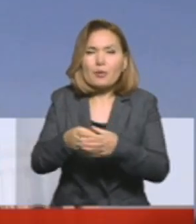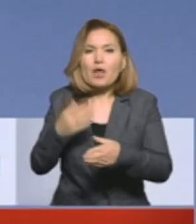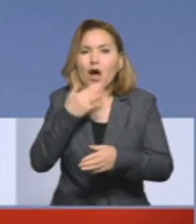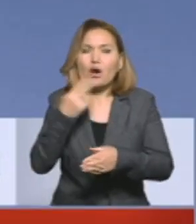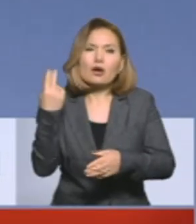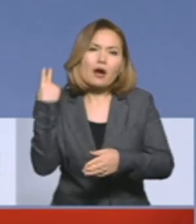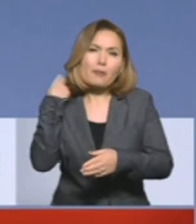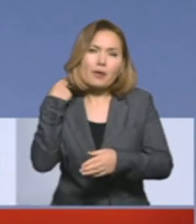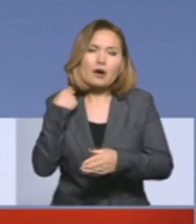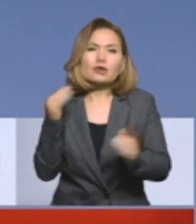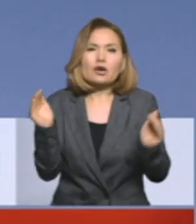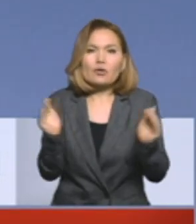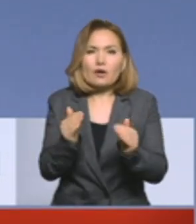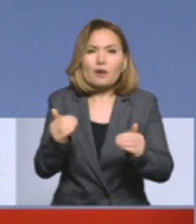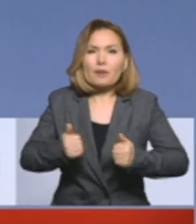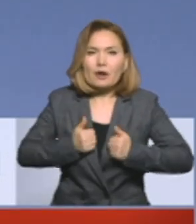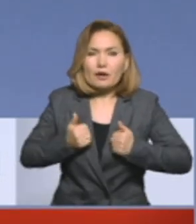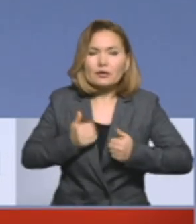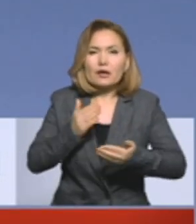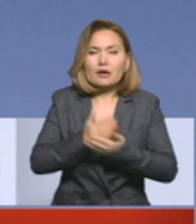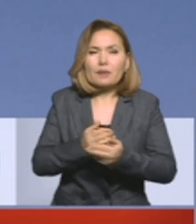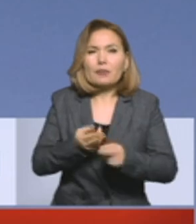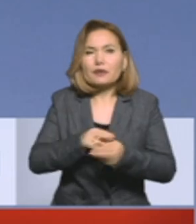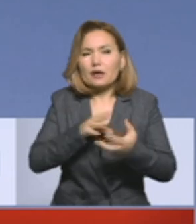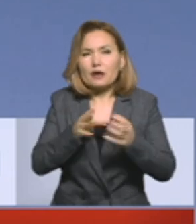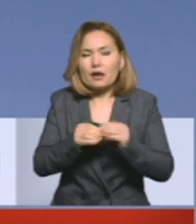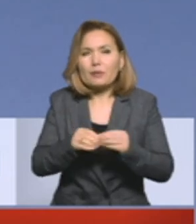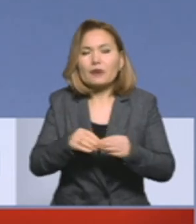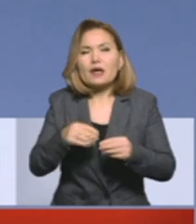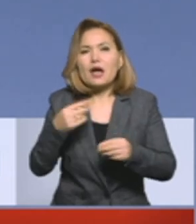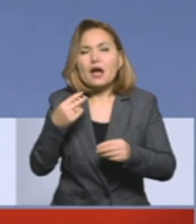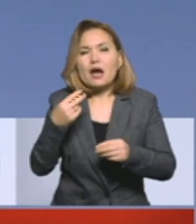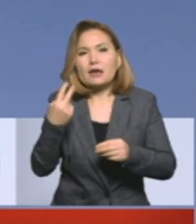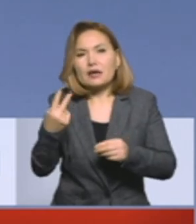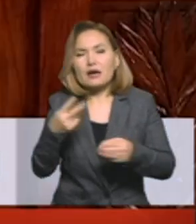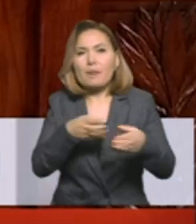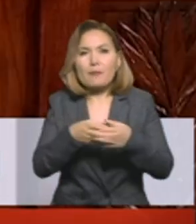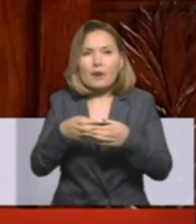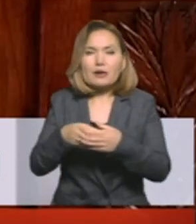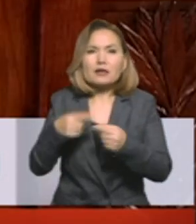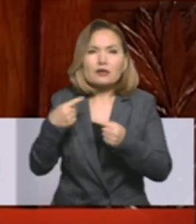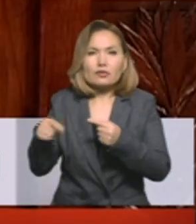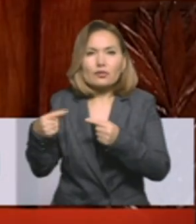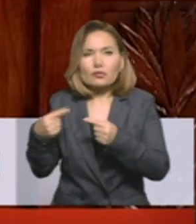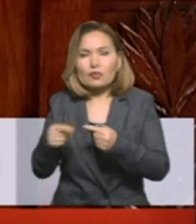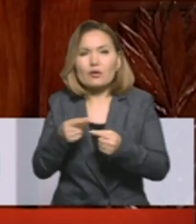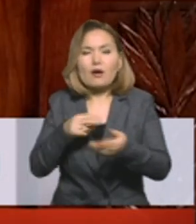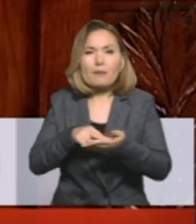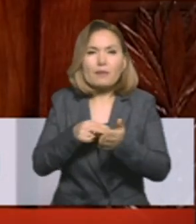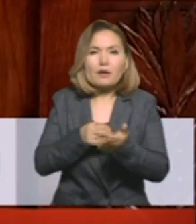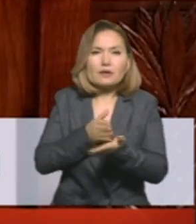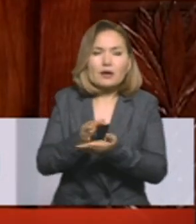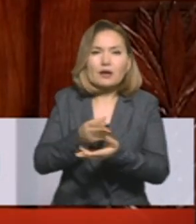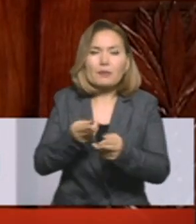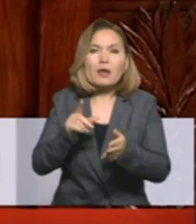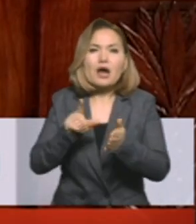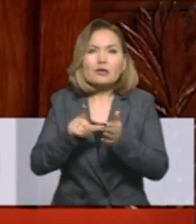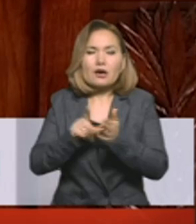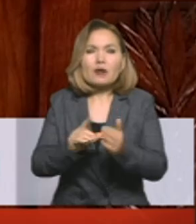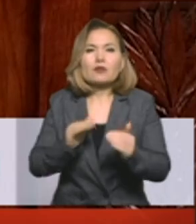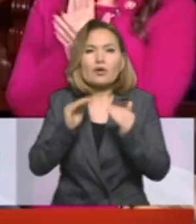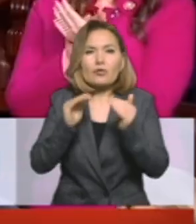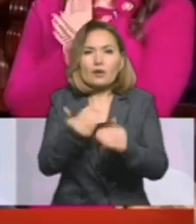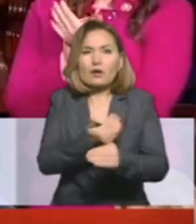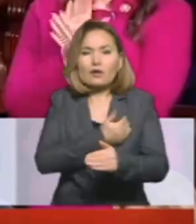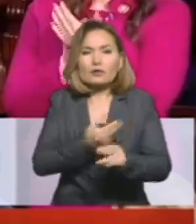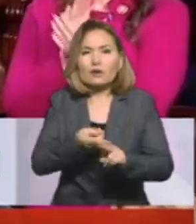қарыз мөлшерін азайтуға мүдделі. Бірақ екі жақ екі түрлі жолды ұстанады. Демократтар ірі корпорациялар мен байларға салықтар арттырып, кірісті ұлғайтқысы